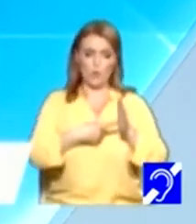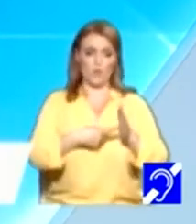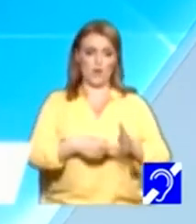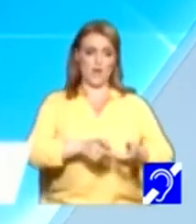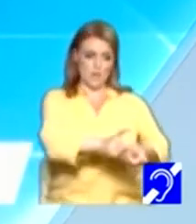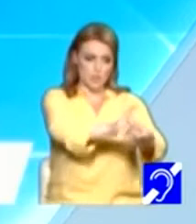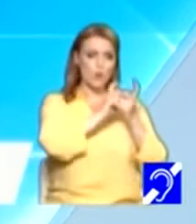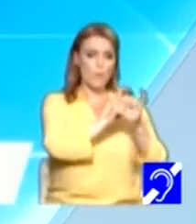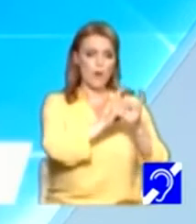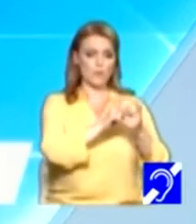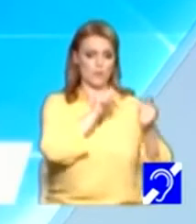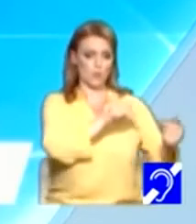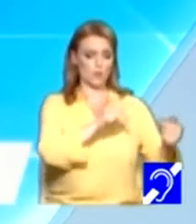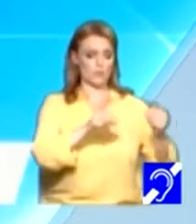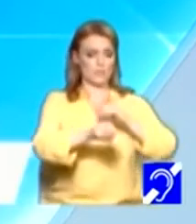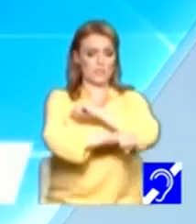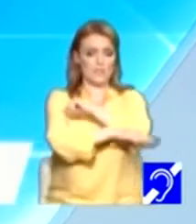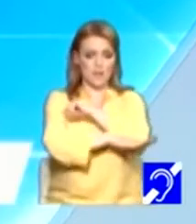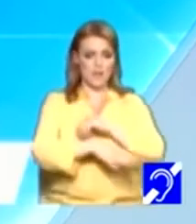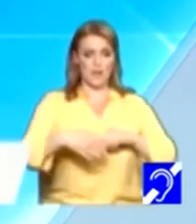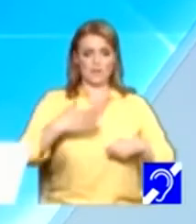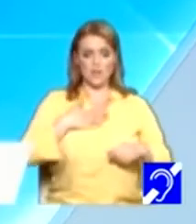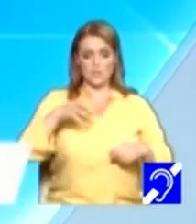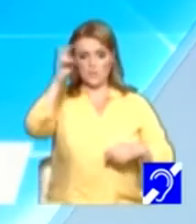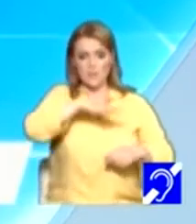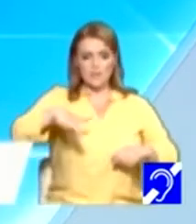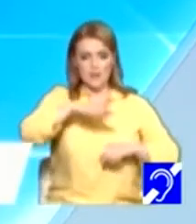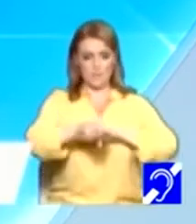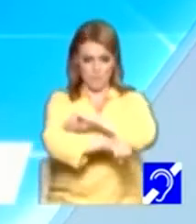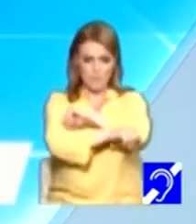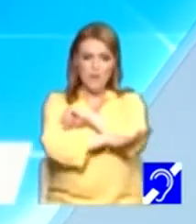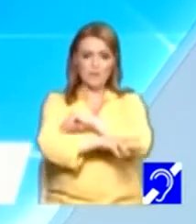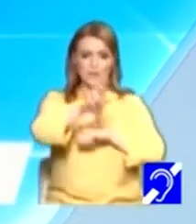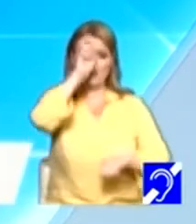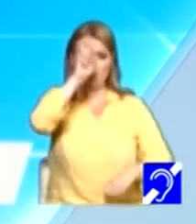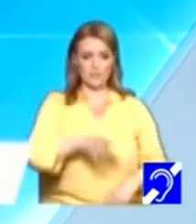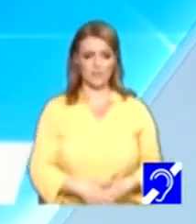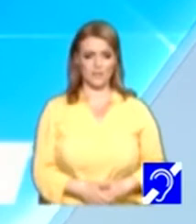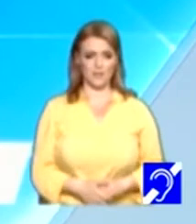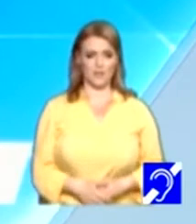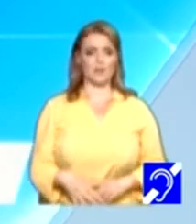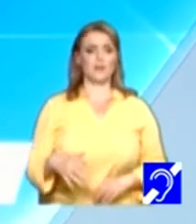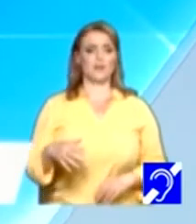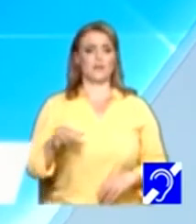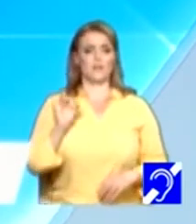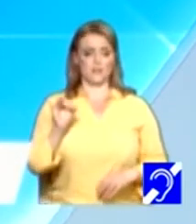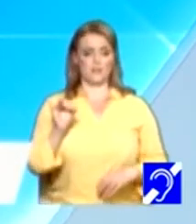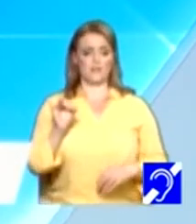combaterea sărăciei. Suntem cel mai sărac stat din Europa. Să încetăm dezmățul